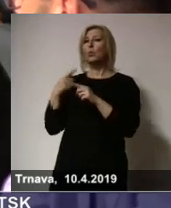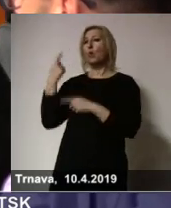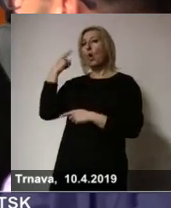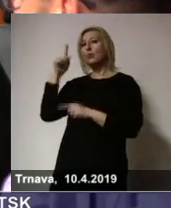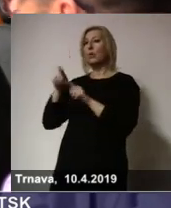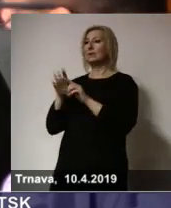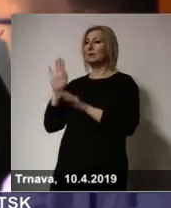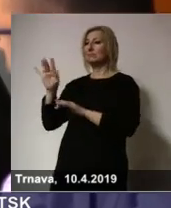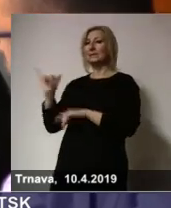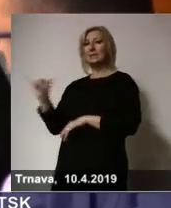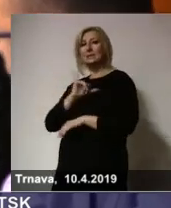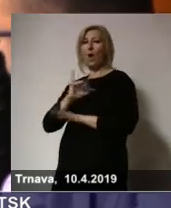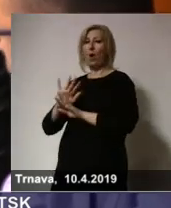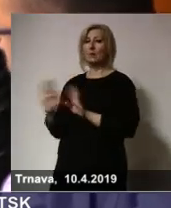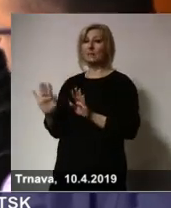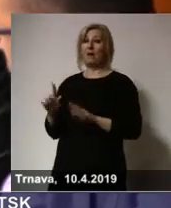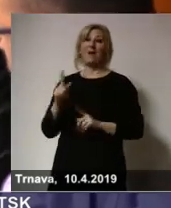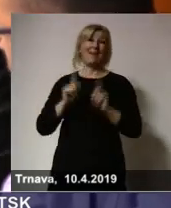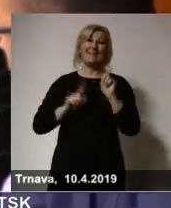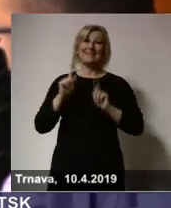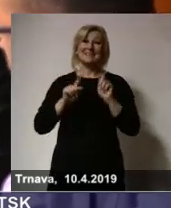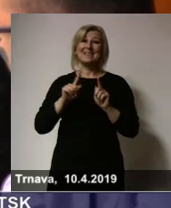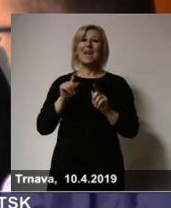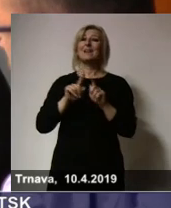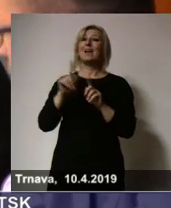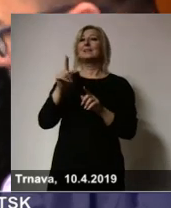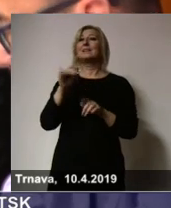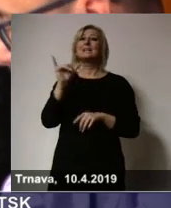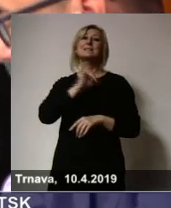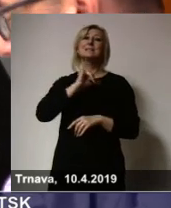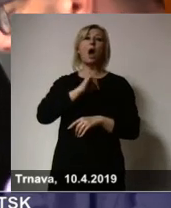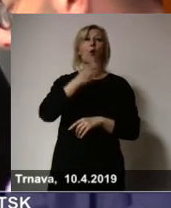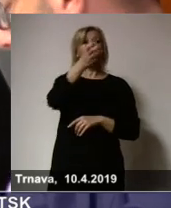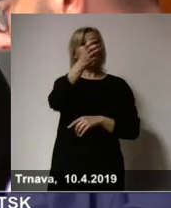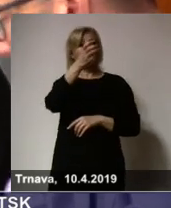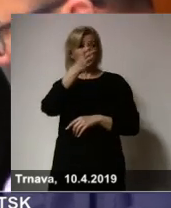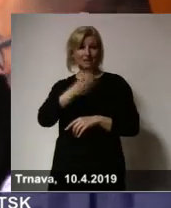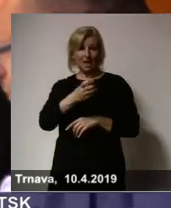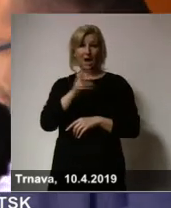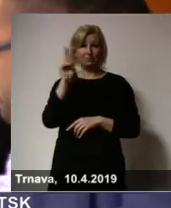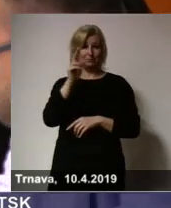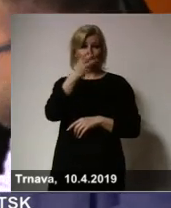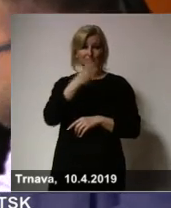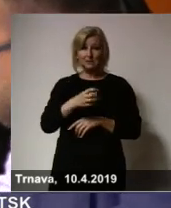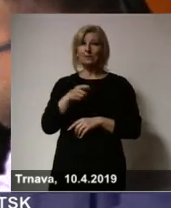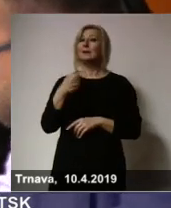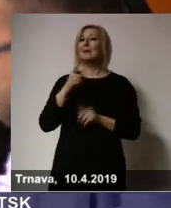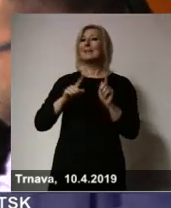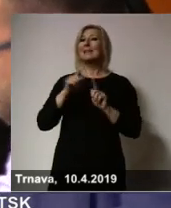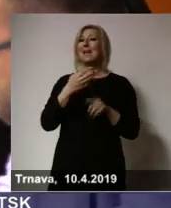niektorých prípadoch, keď uchádzač neprichádzal priamo tohto odboru, alebo, ale splnil všetky požiadavky a mohol byť